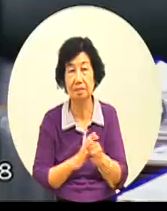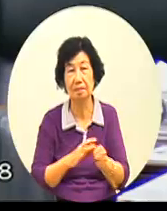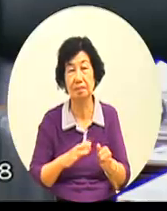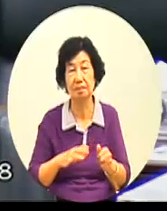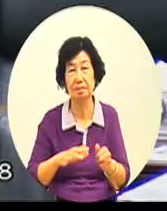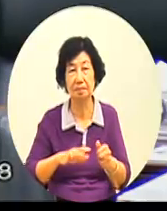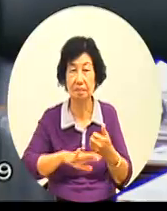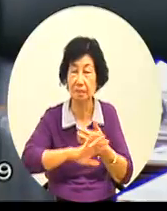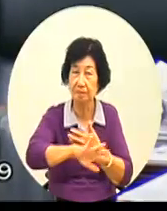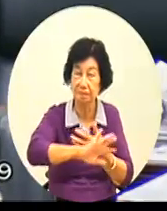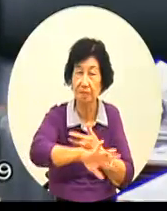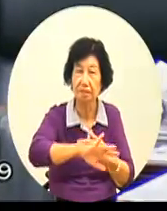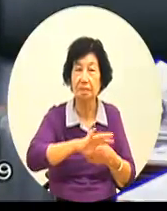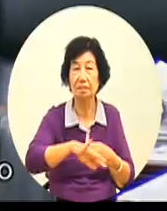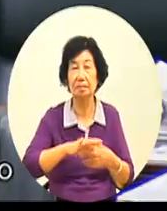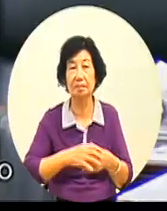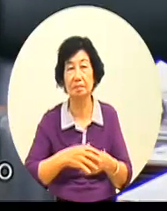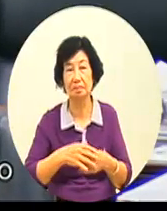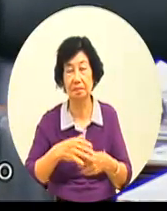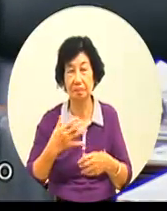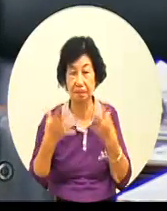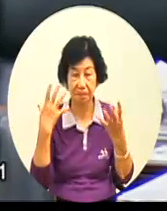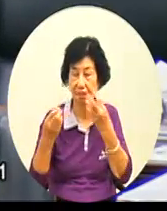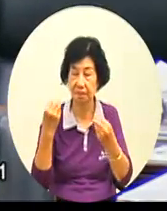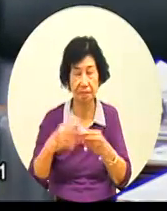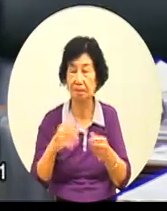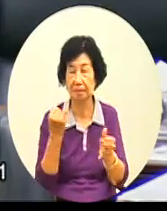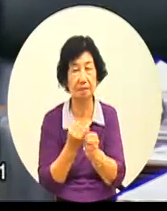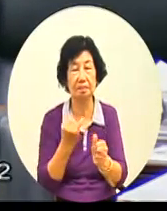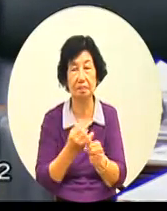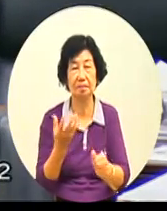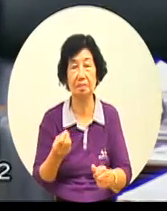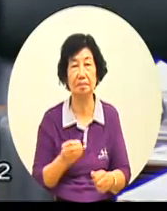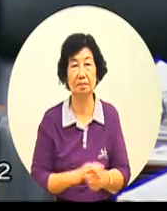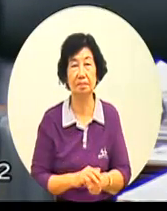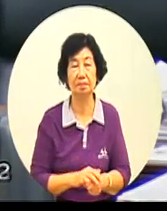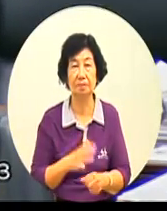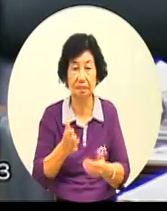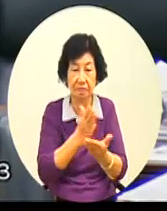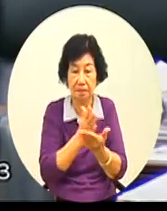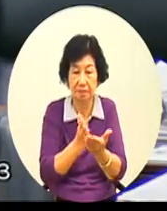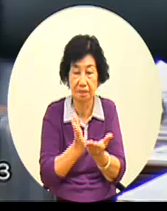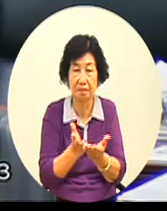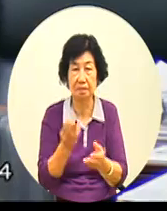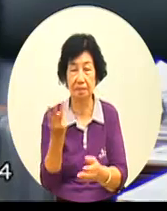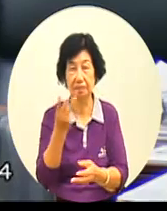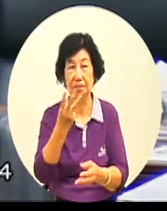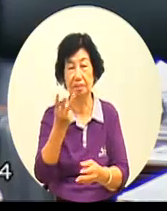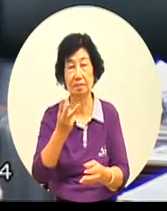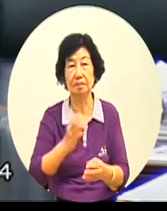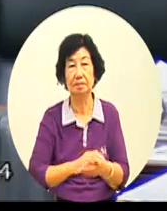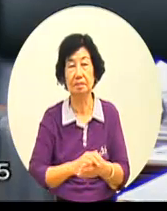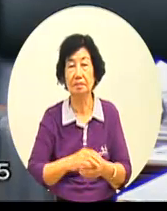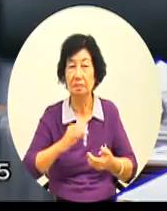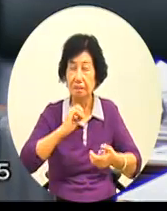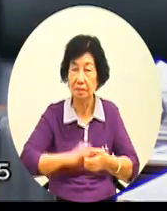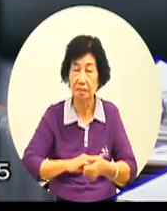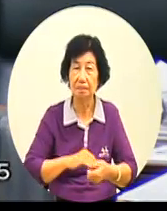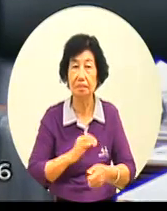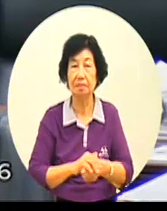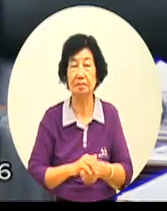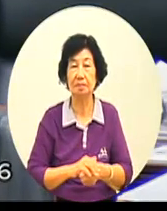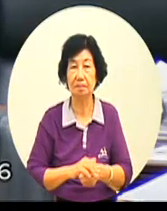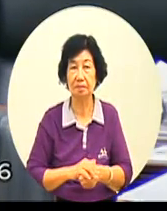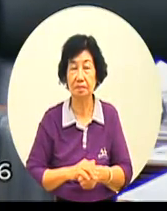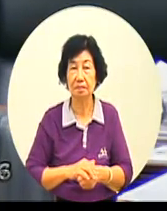异性朋友。那当然类单身的定义很多，就是说他可能本身是有婚姻的，